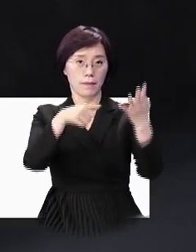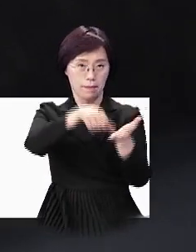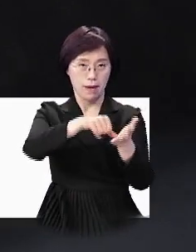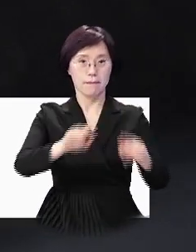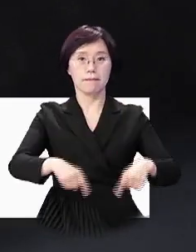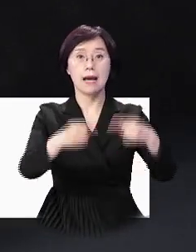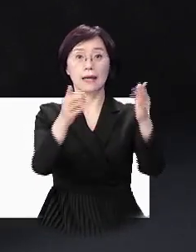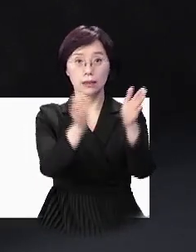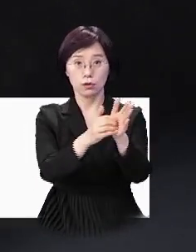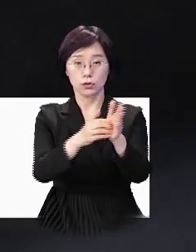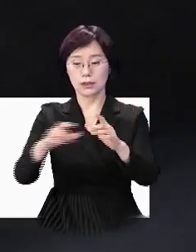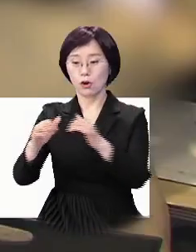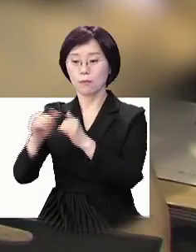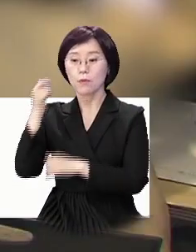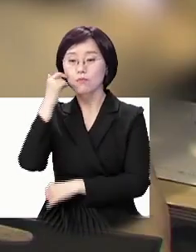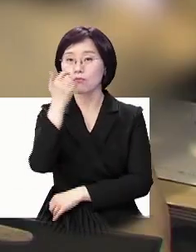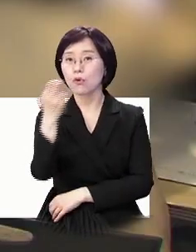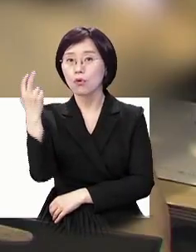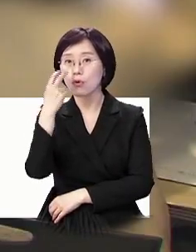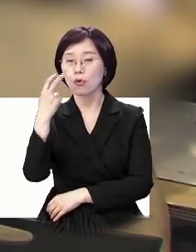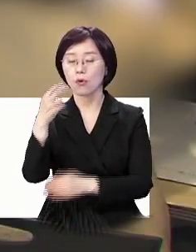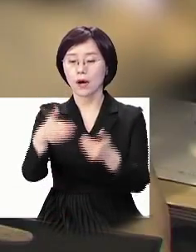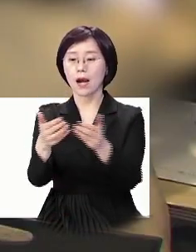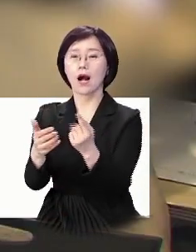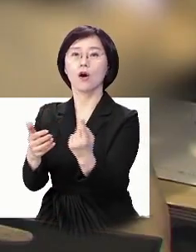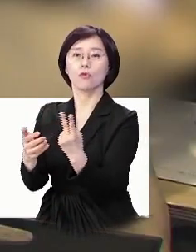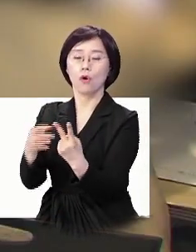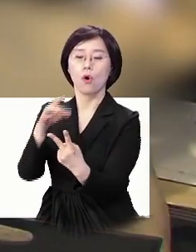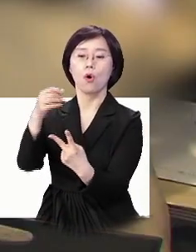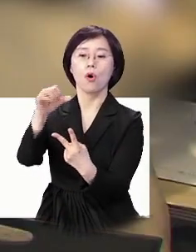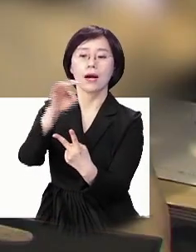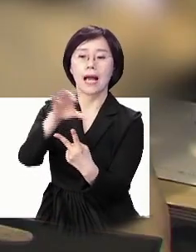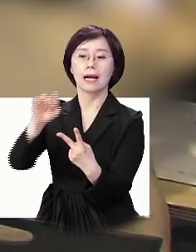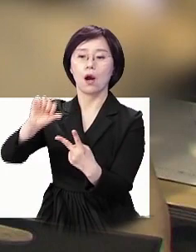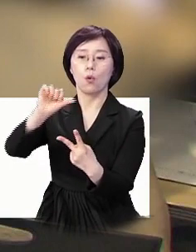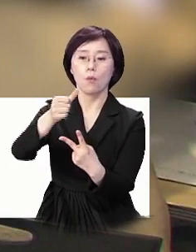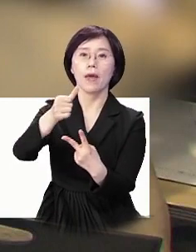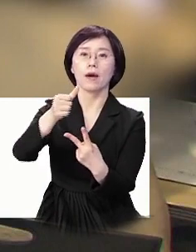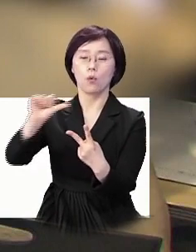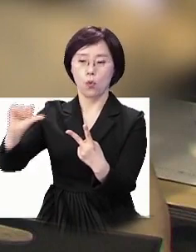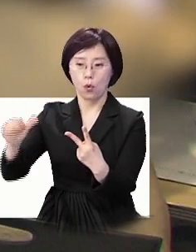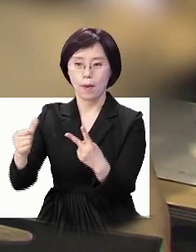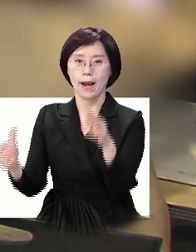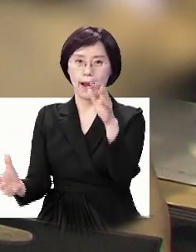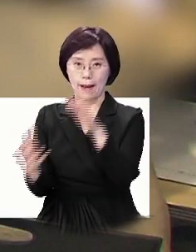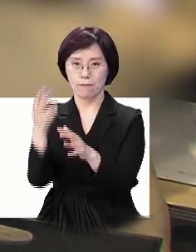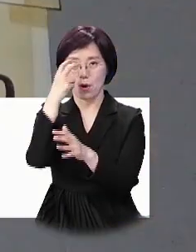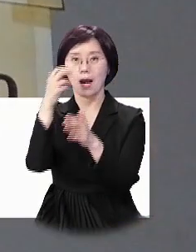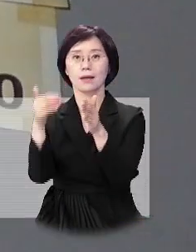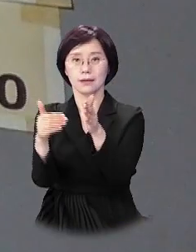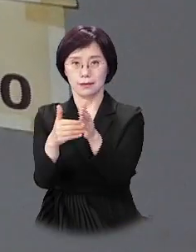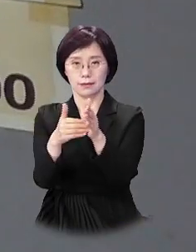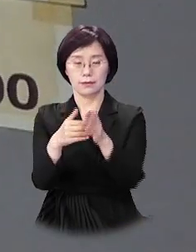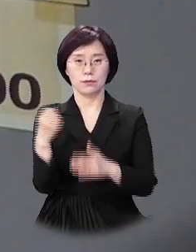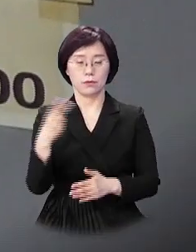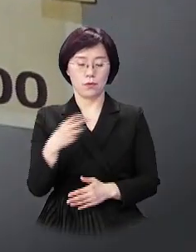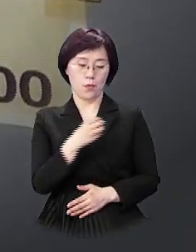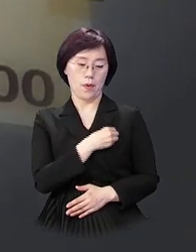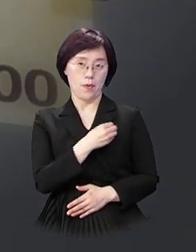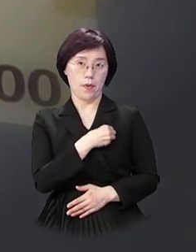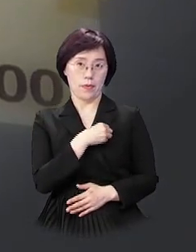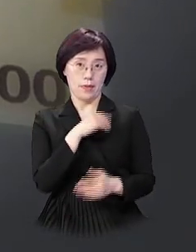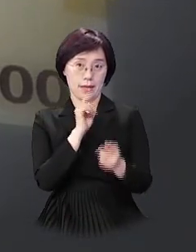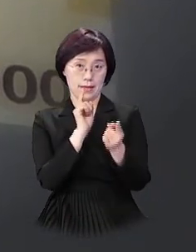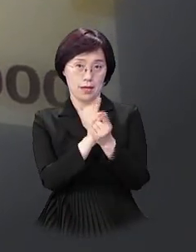참여했고 국민 여론도 사는 2개 기관에서 각각 500명을 대상으로 이루어졌습니다 요 함께 책임 방원 할